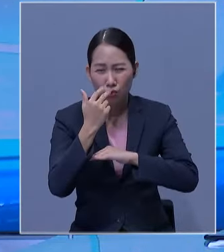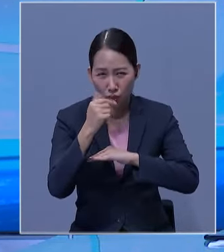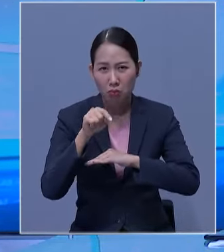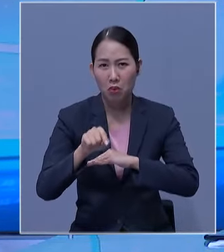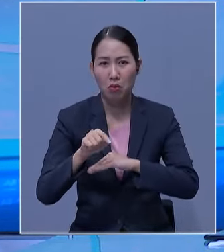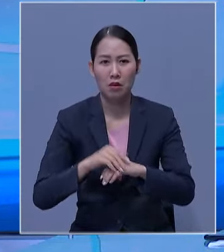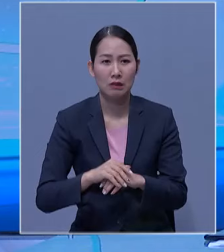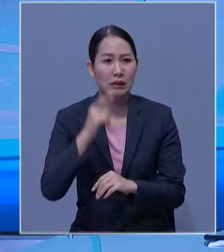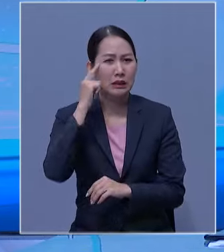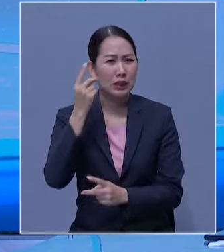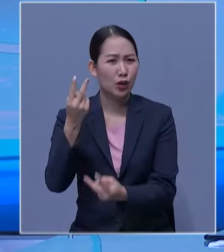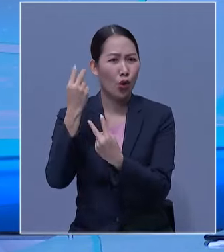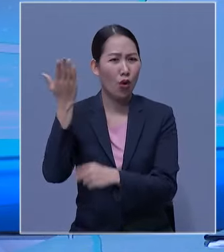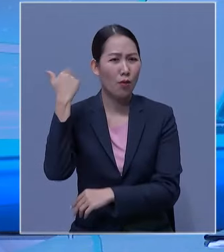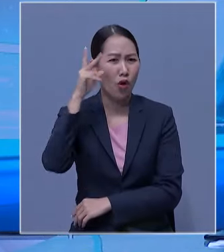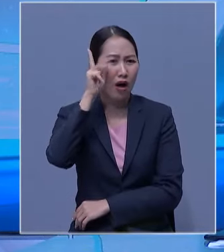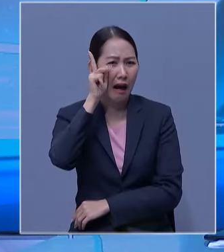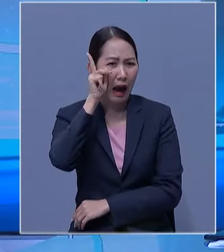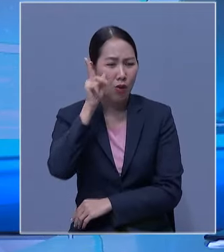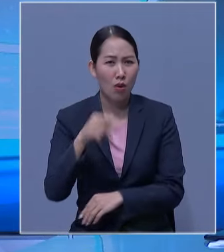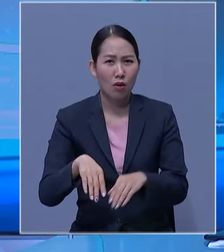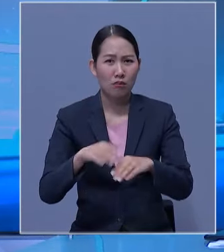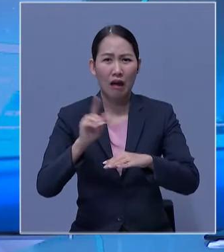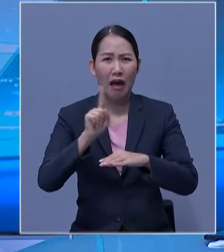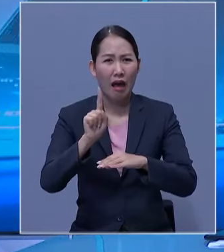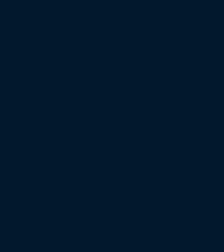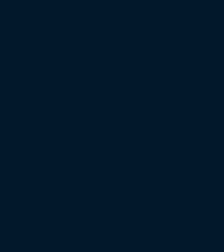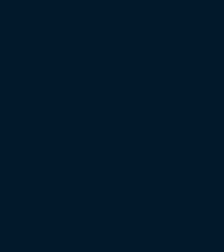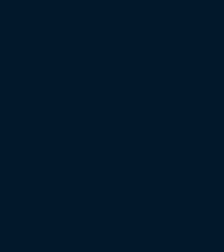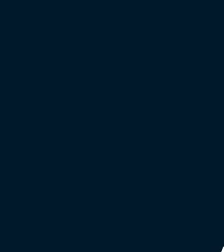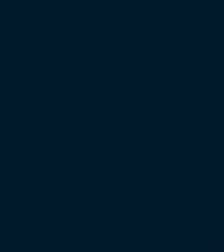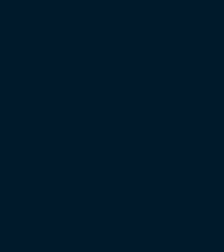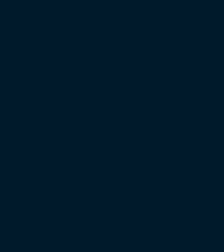มีคนตกพ่อลไปแล้วกเสียชีวิต มาเรงแ้ขายหนอยนะครั